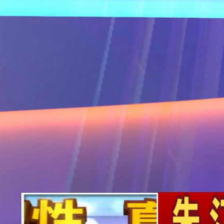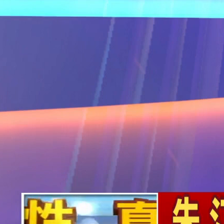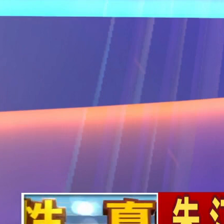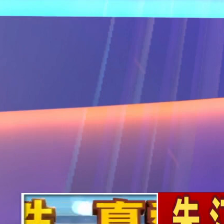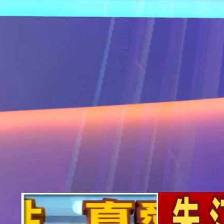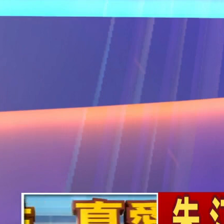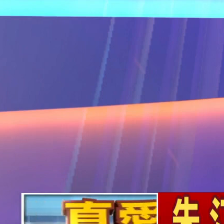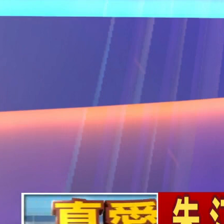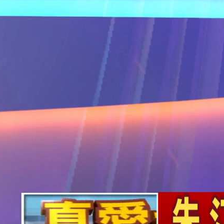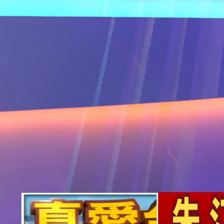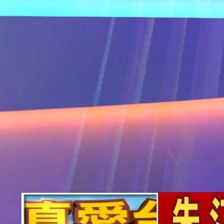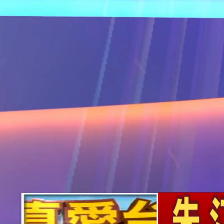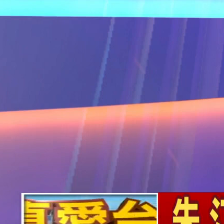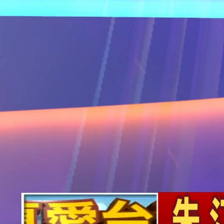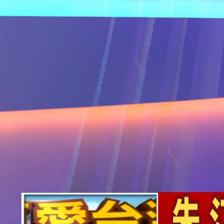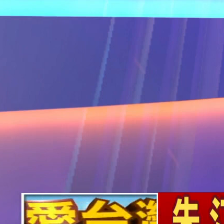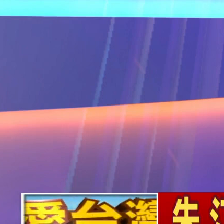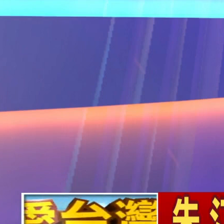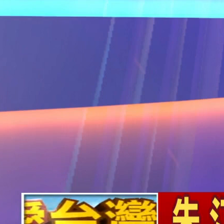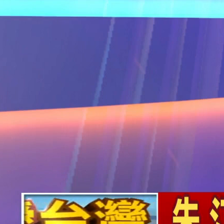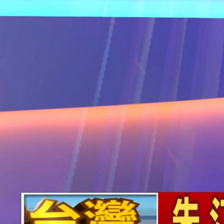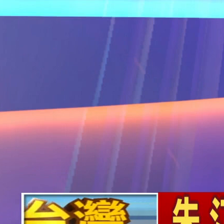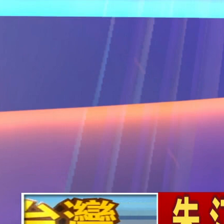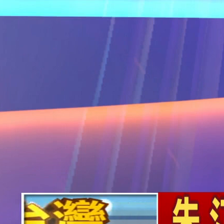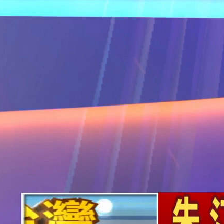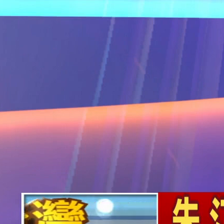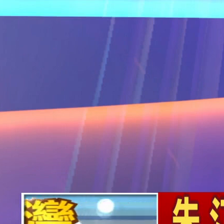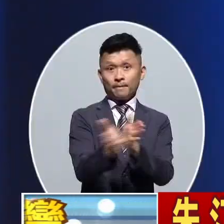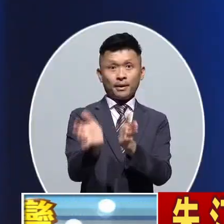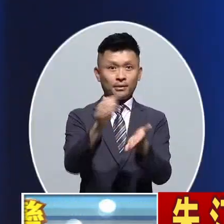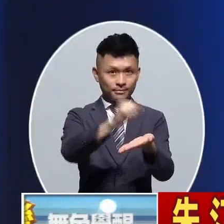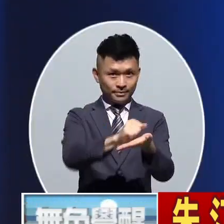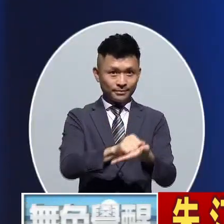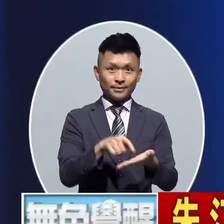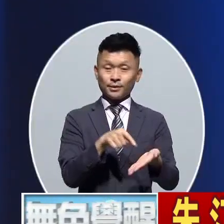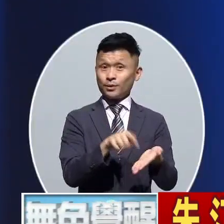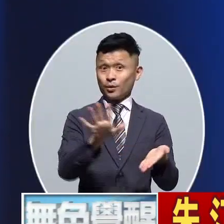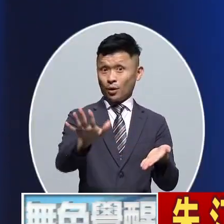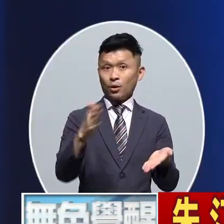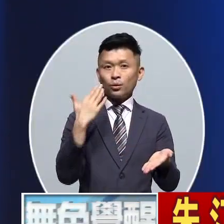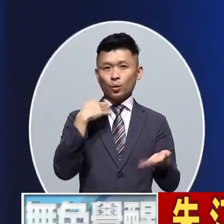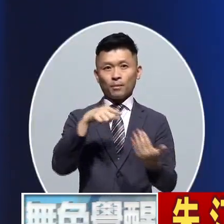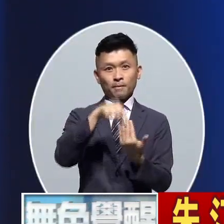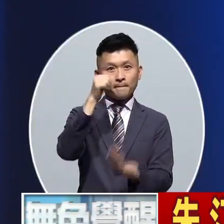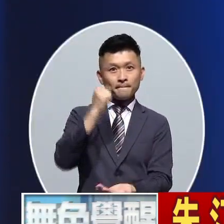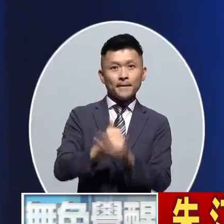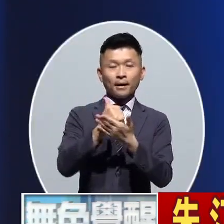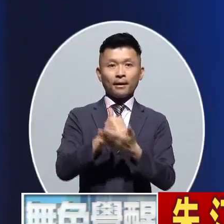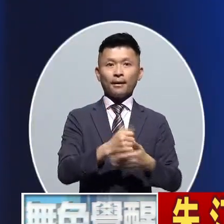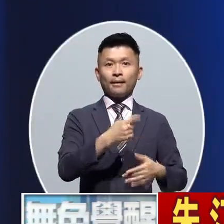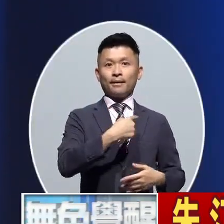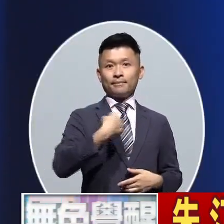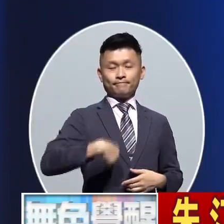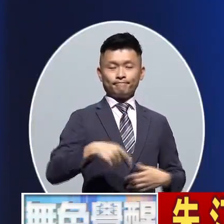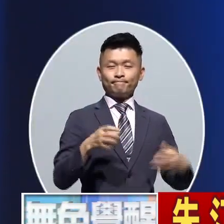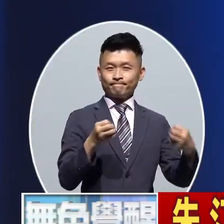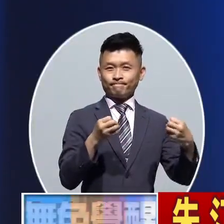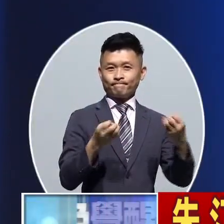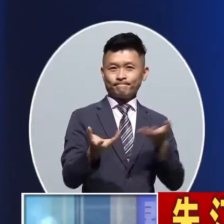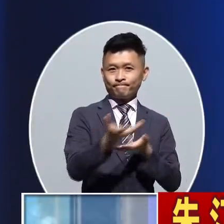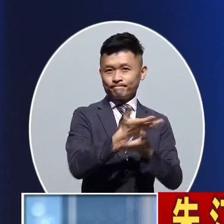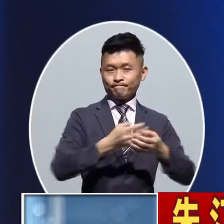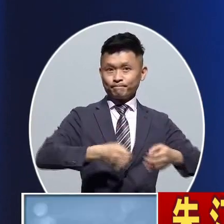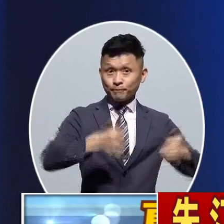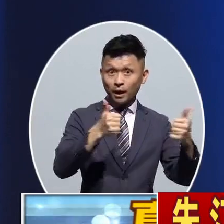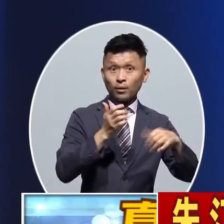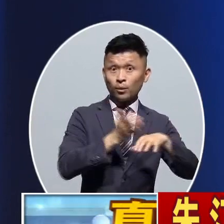了不少的蓝营支持者的军心呢？我们来听他当时怎么说。 如果我当选党主席，我就会跟北京进行协商，